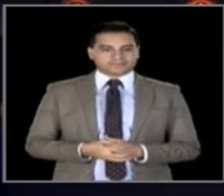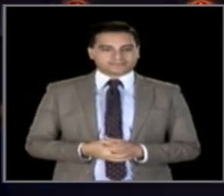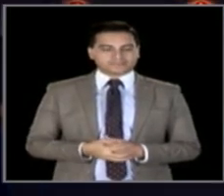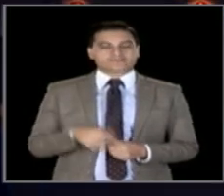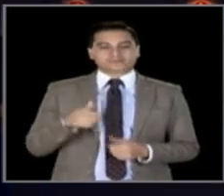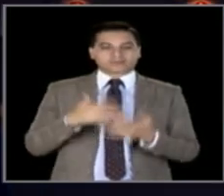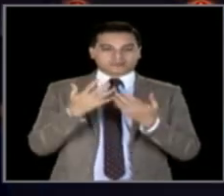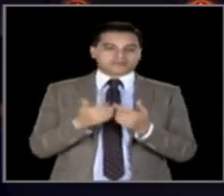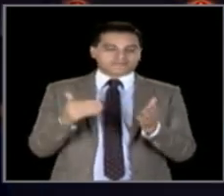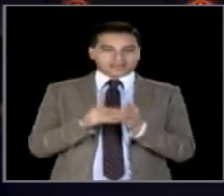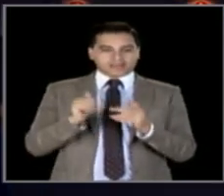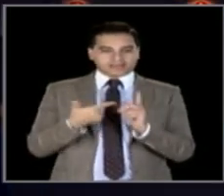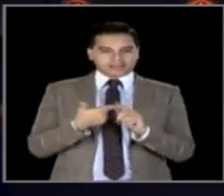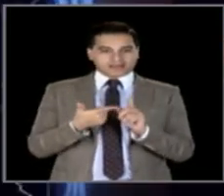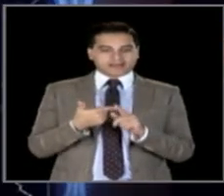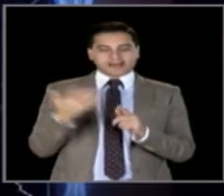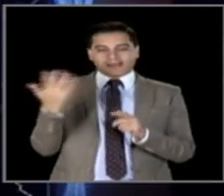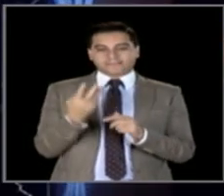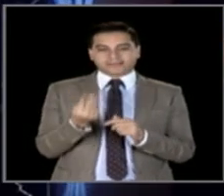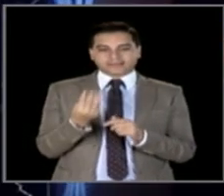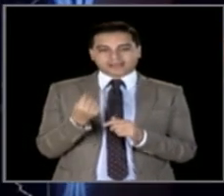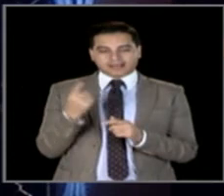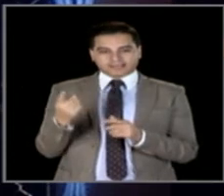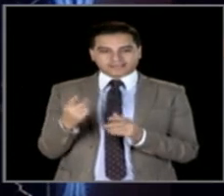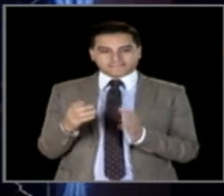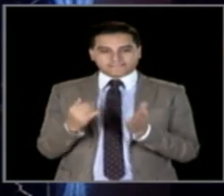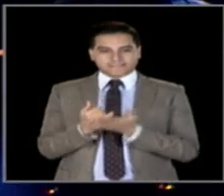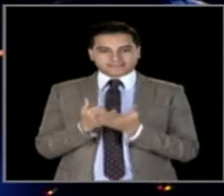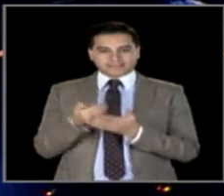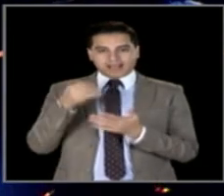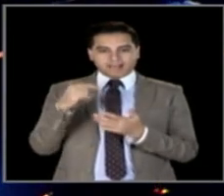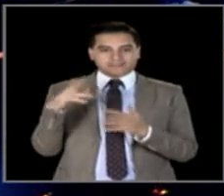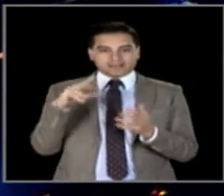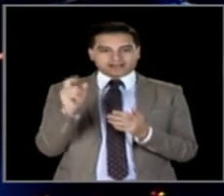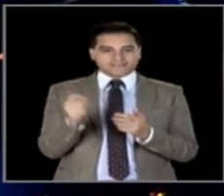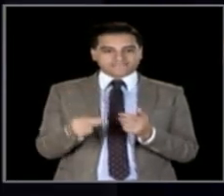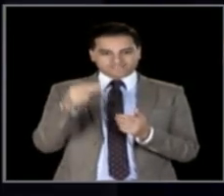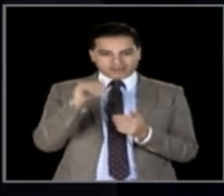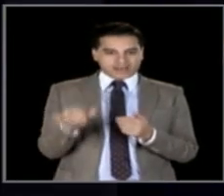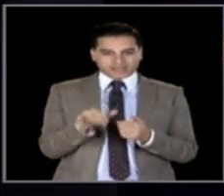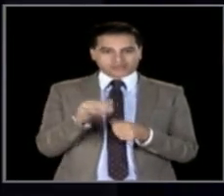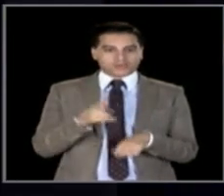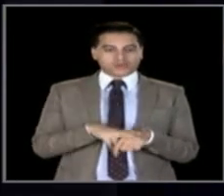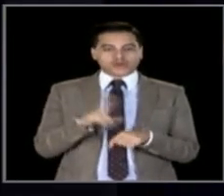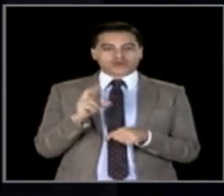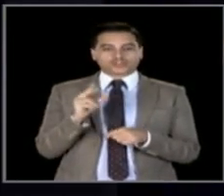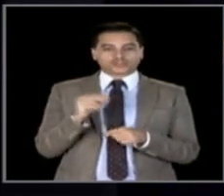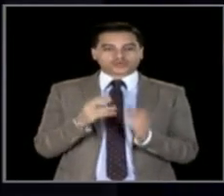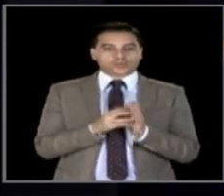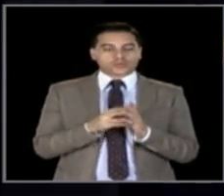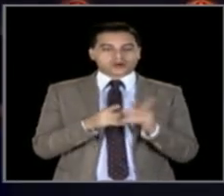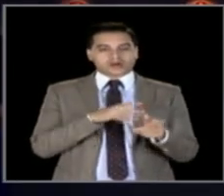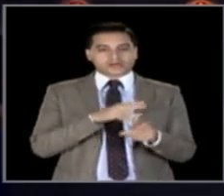النتيجة في نهاية الفقرة 30 الشهيد أحمد الرفاعي، 20 كلية رمسيس